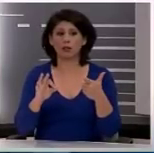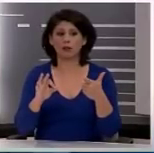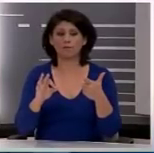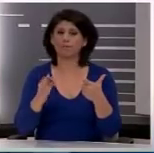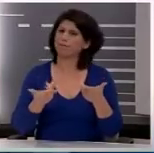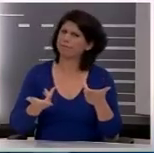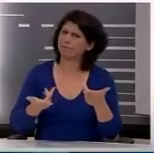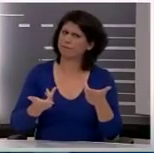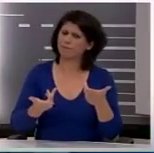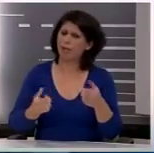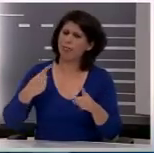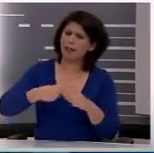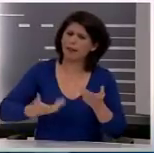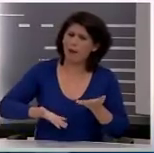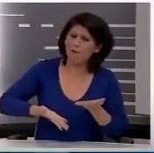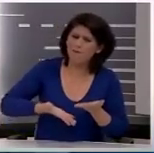ευνοήσαμε